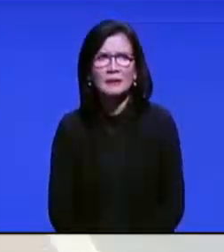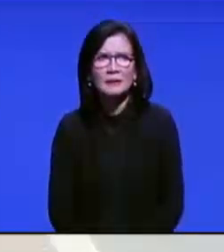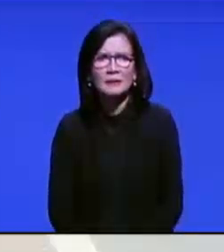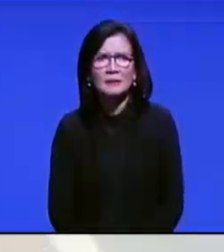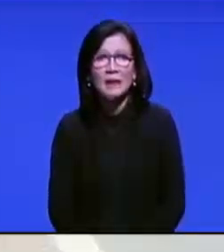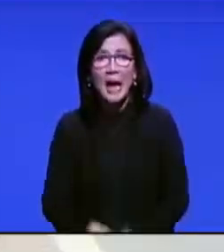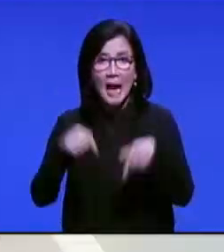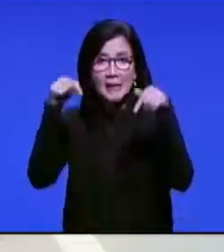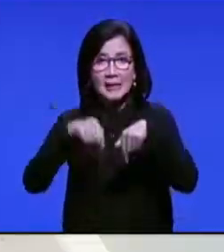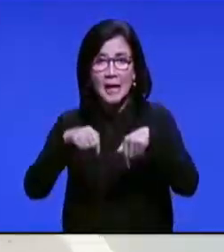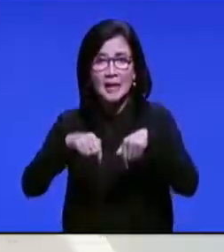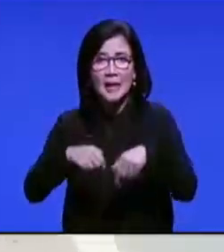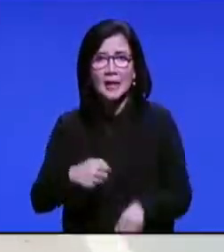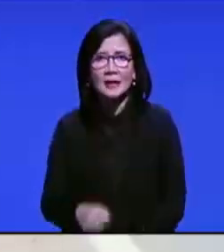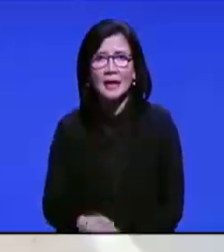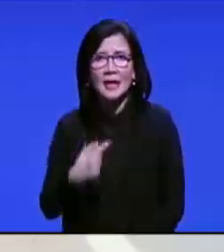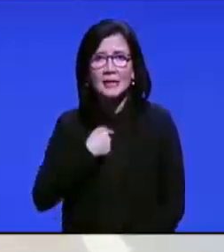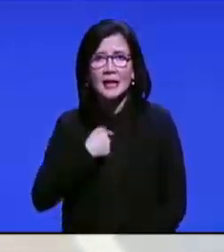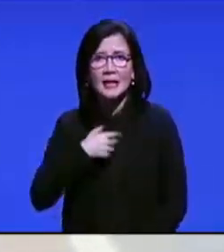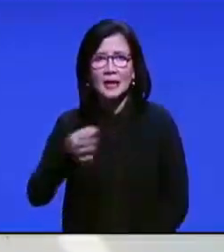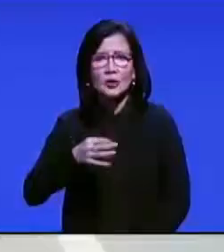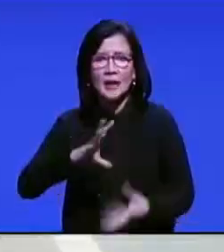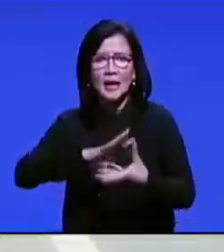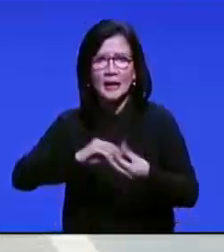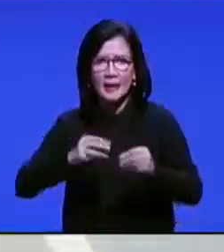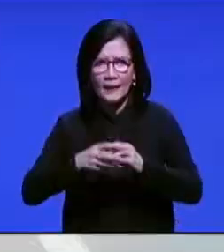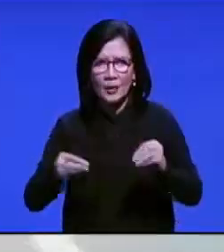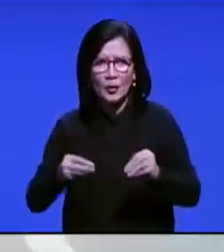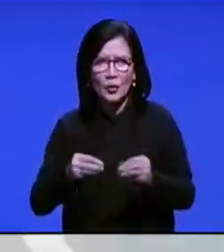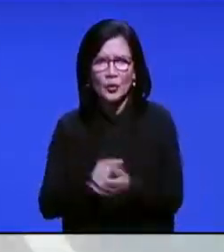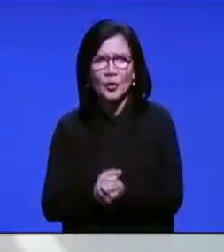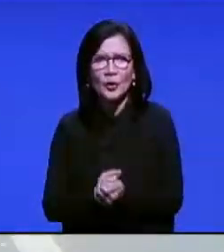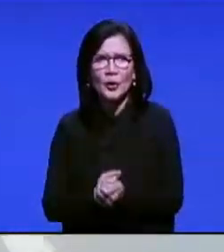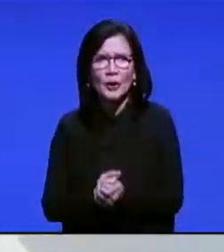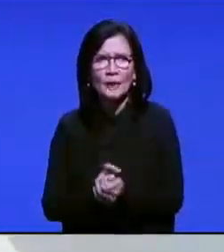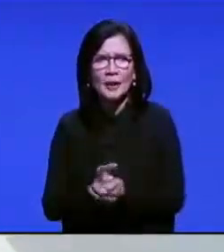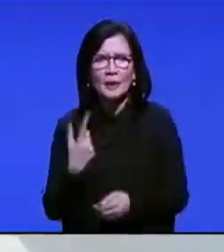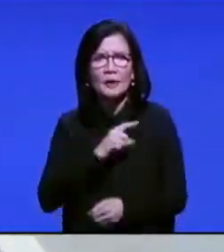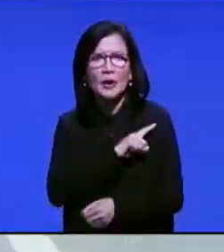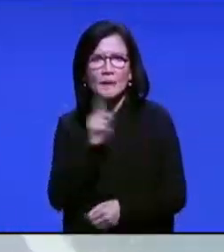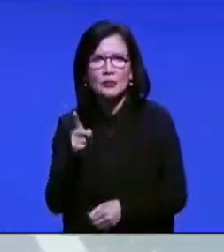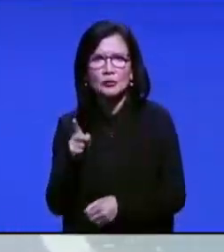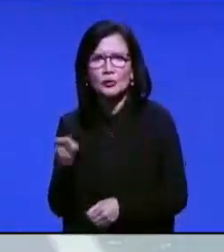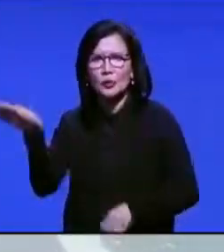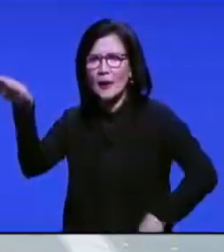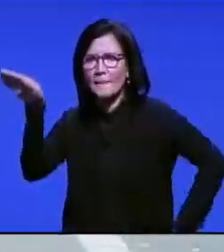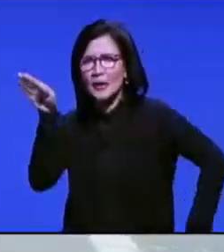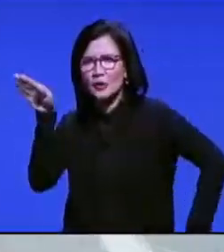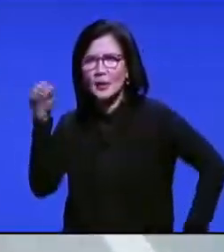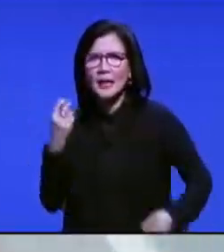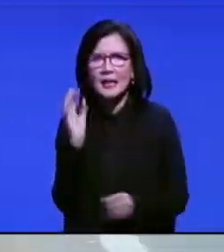Saat ini saya sedang berada di Depok, tepatnya di Jalan Insinyur Haji Juanda menuju ke arah Pancoran, Jakarta